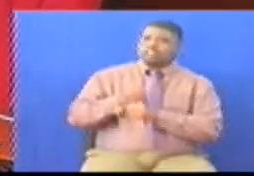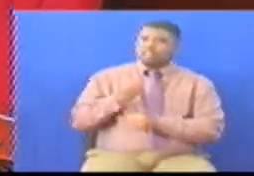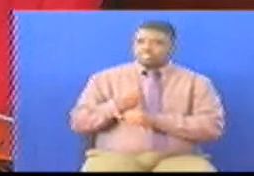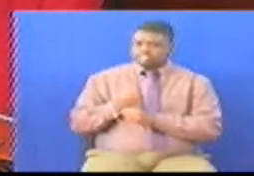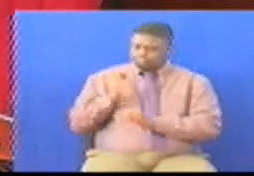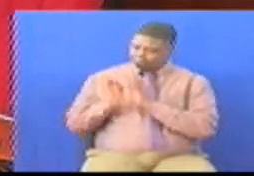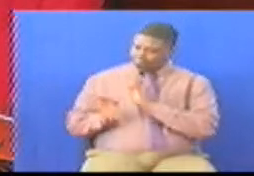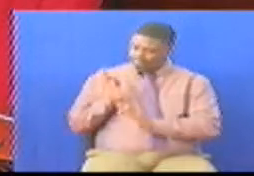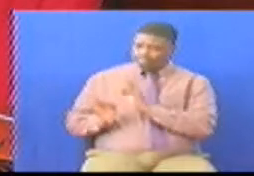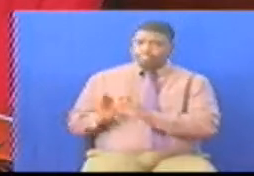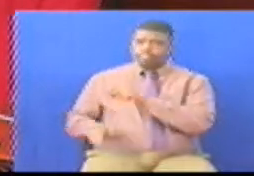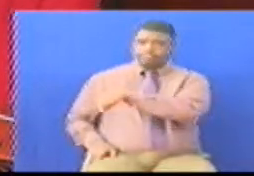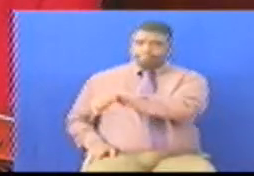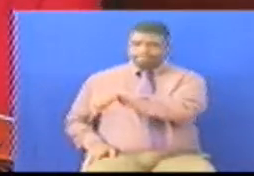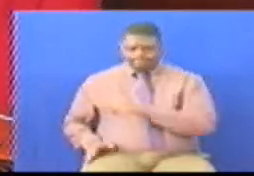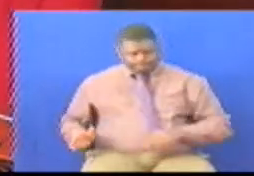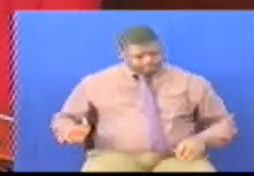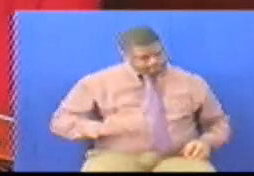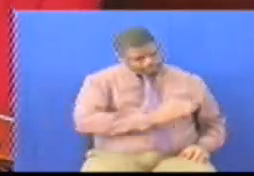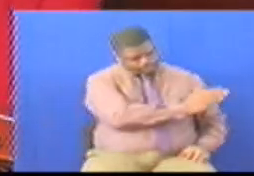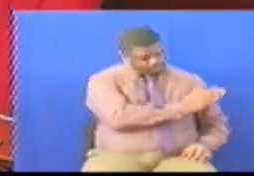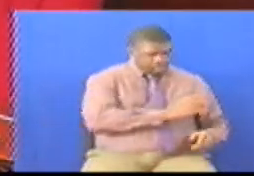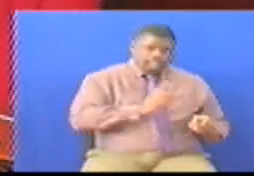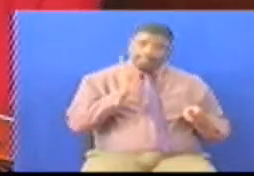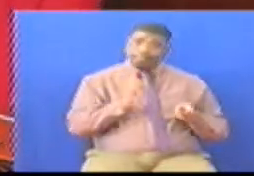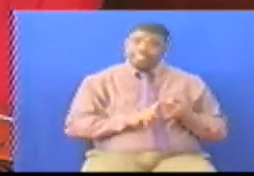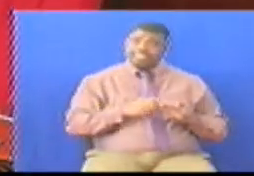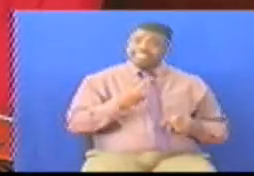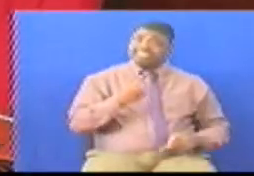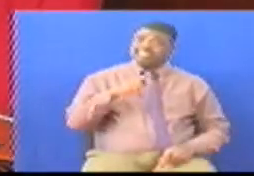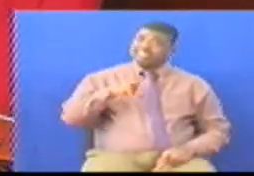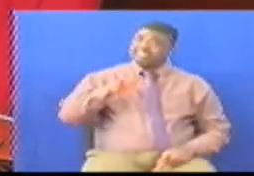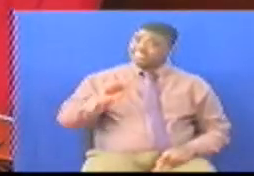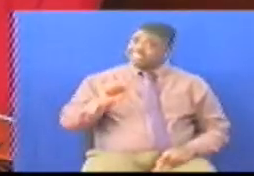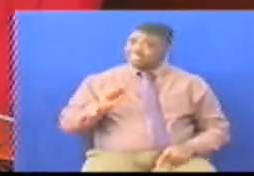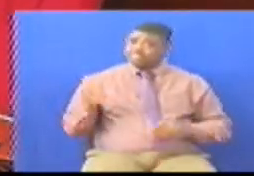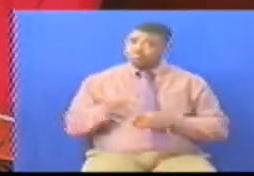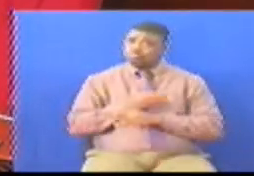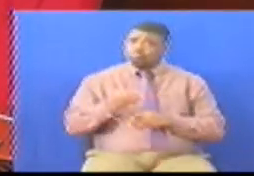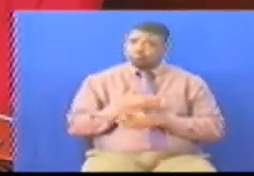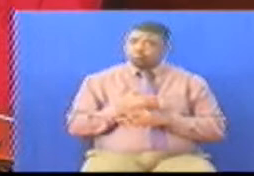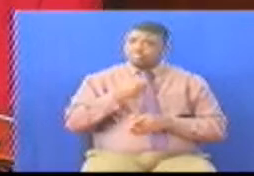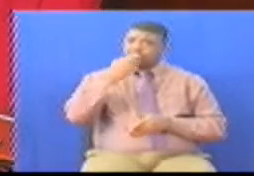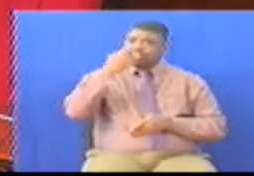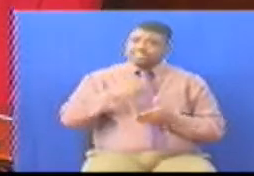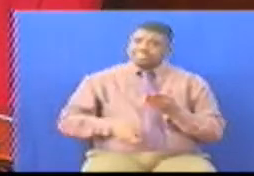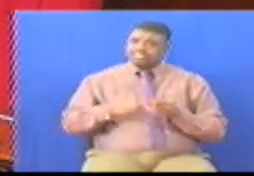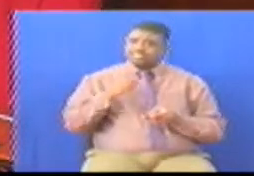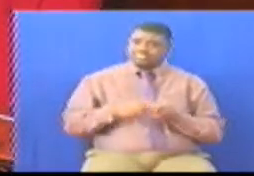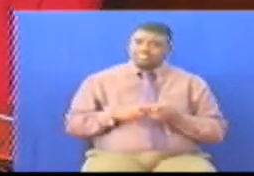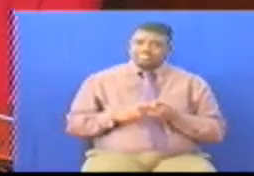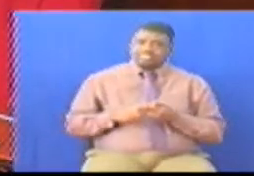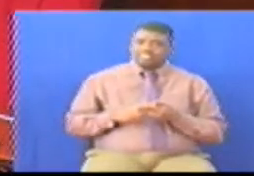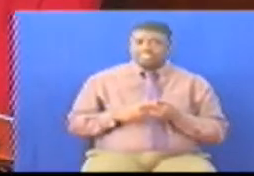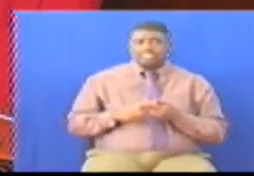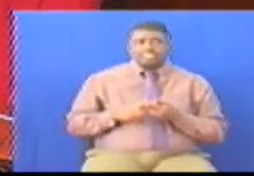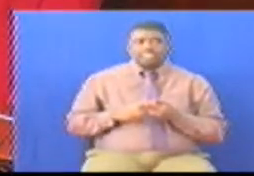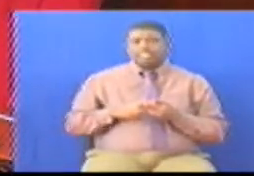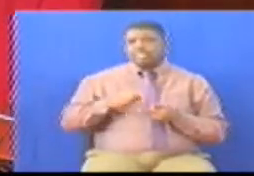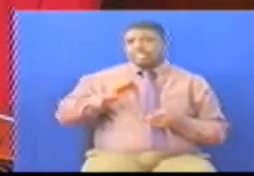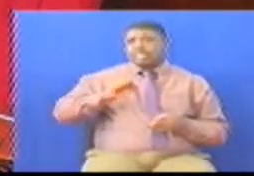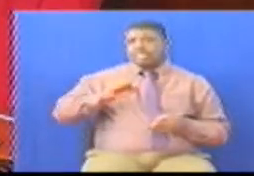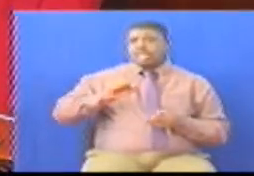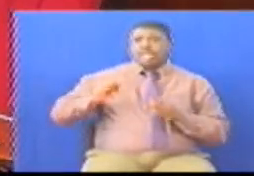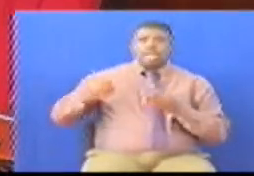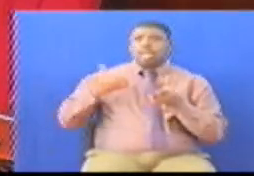Lakini eneo lingine Mheshimiwa Spika, katika upande wa TRA huo huo, ni swala la tax arrears. Tax arrears ni